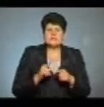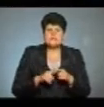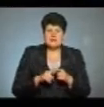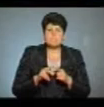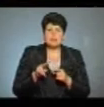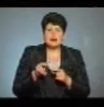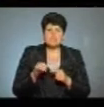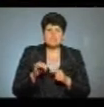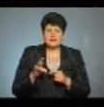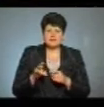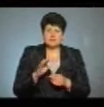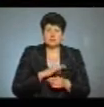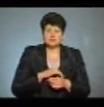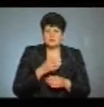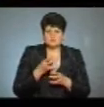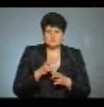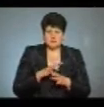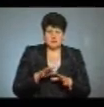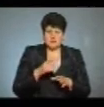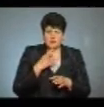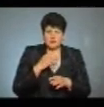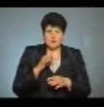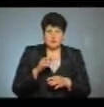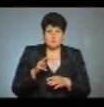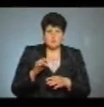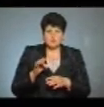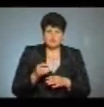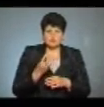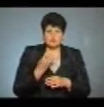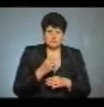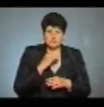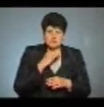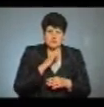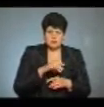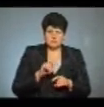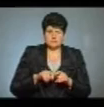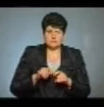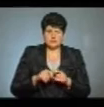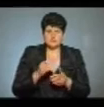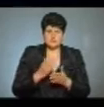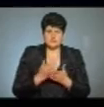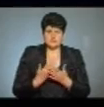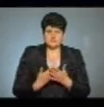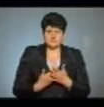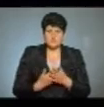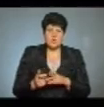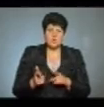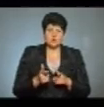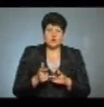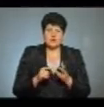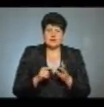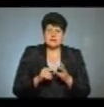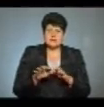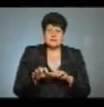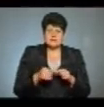апарат наразі використовувати немає потреби, каже Ольга Марчук, бо 3 достатньо, щоб дослідити наявні зразки. Готові аналізи